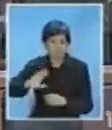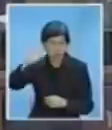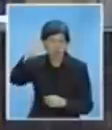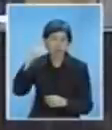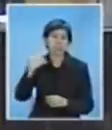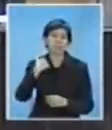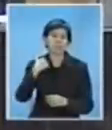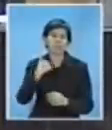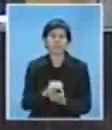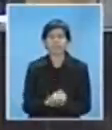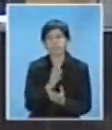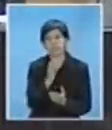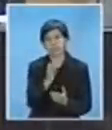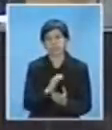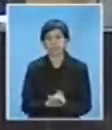ครับเชิญครับ